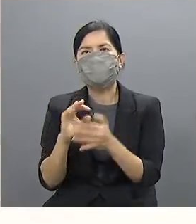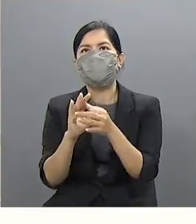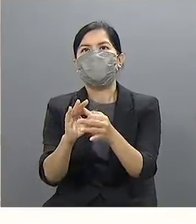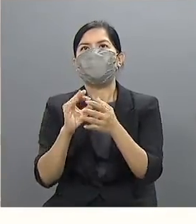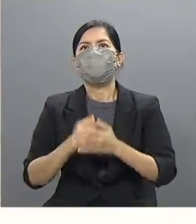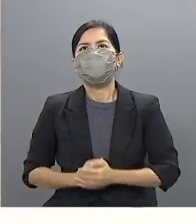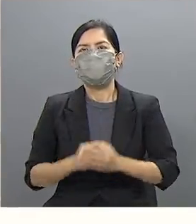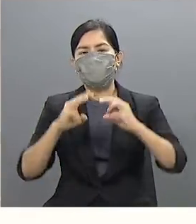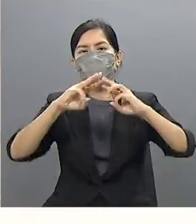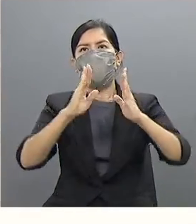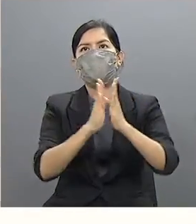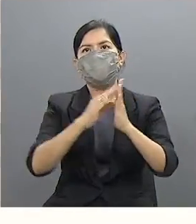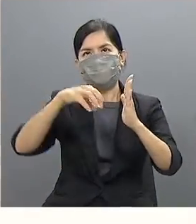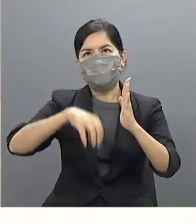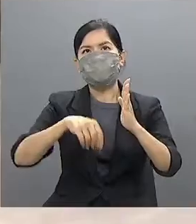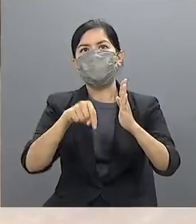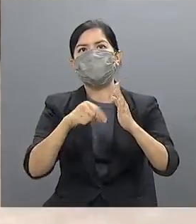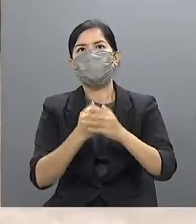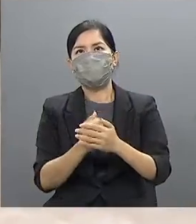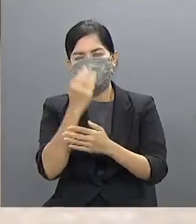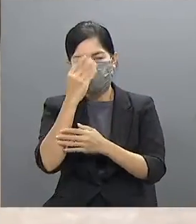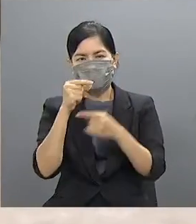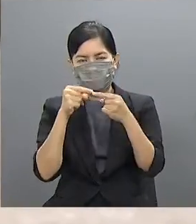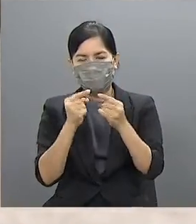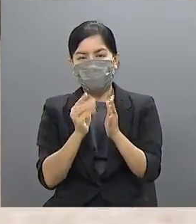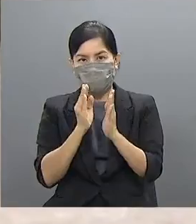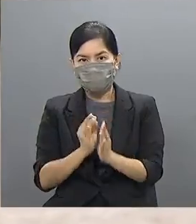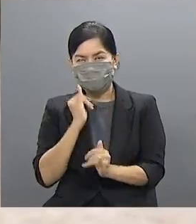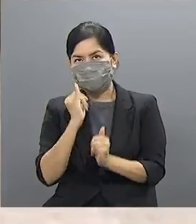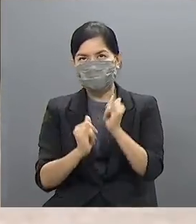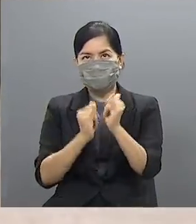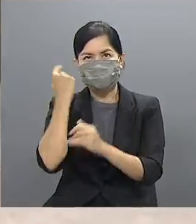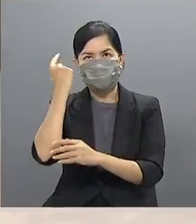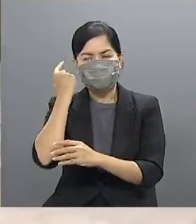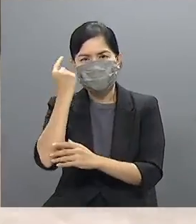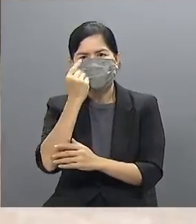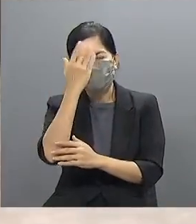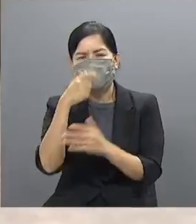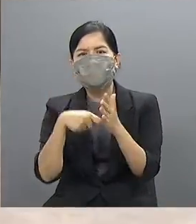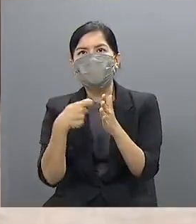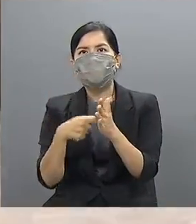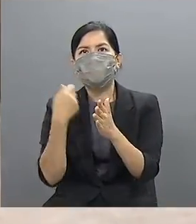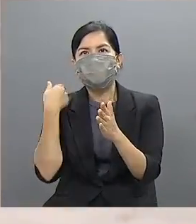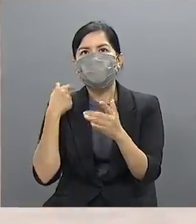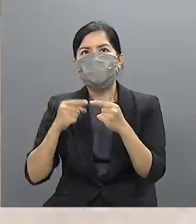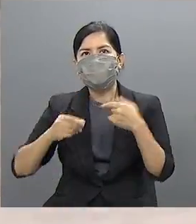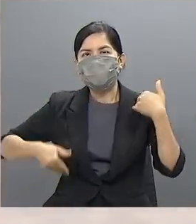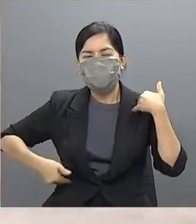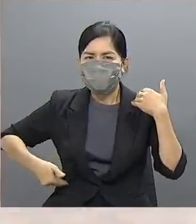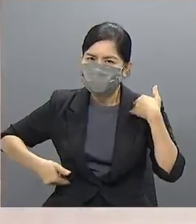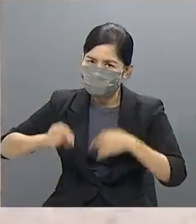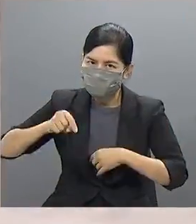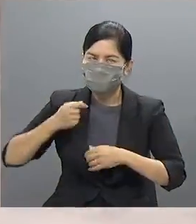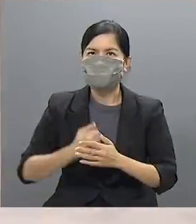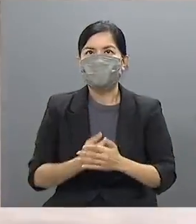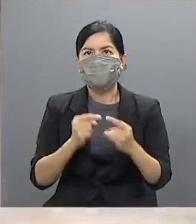ก็เป็นพื้นที่หนึ่งที่เป็นแหล่งท่องเที่ยวของจังหวัดพิจิตรจากการมีลิงแล้วล่ะค่ะทั้งวัดเขาก็จัดการในเบื้องต้นด้วยการปลูกสวนผลไม้